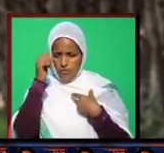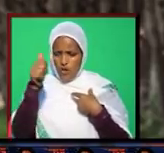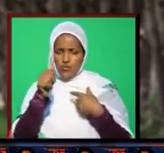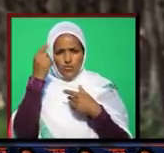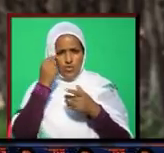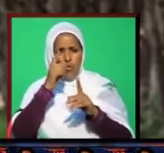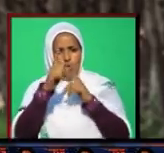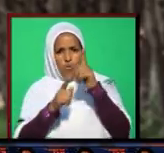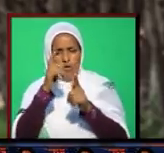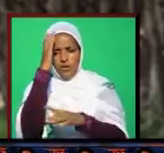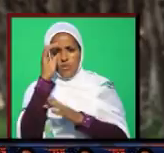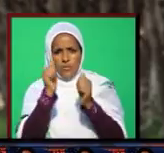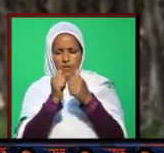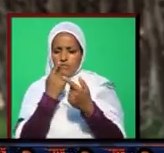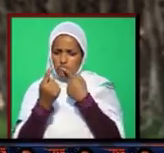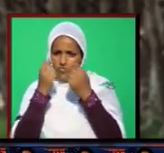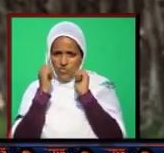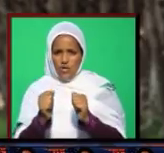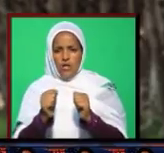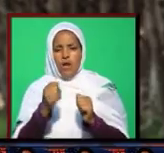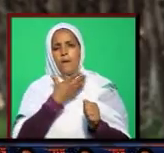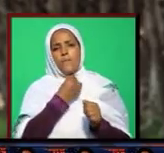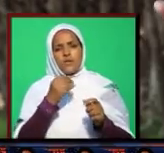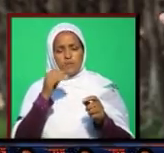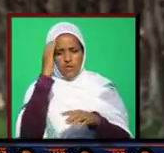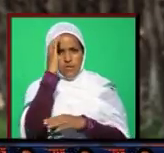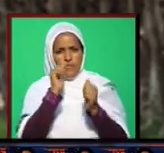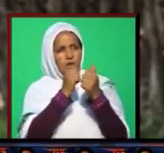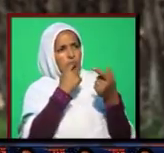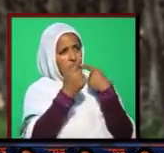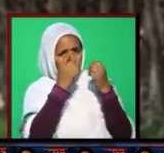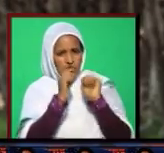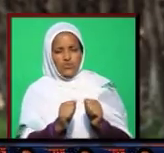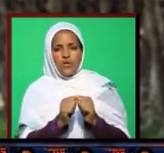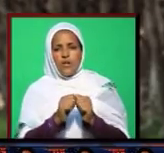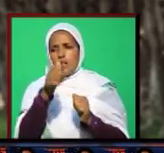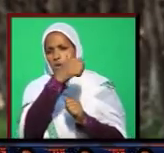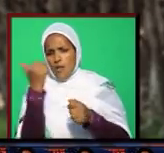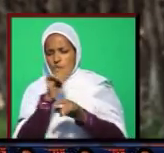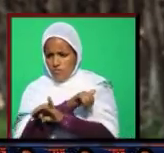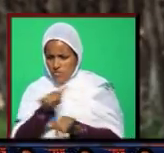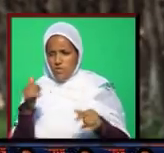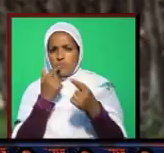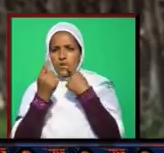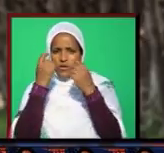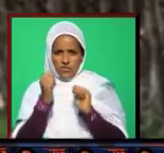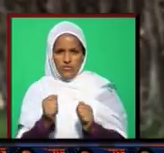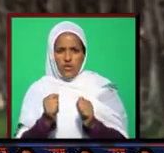ተናጋሪውም የራሱ ትግርኛ ቋንቋ አለው፣ ከእግዚአብሔር ጋር መነጋገር ይችላል በትግርኛው። አማርኛ ተናጋሪውም በአማርኛው ከእግዚአብሔር ጋር መነጋገር ይችላል። ሌላውም